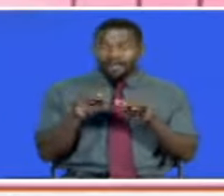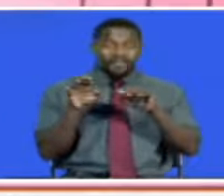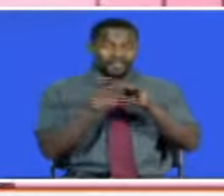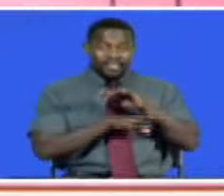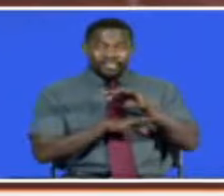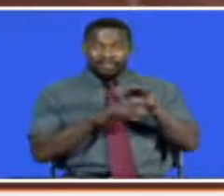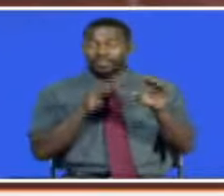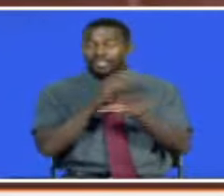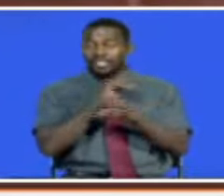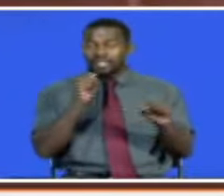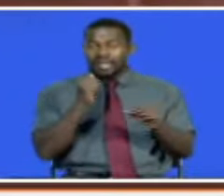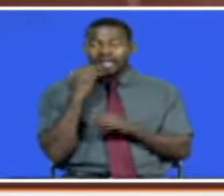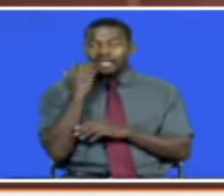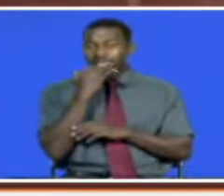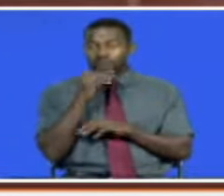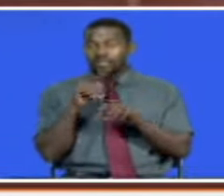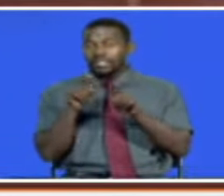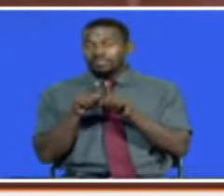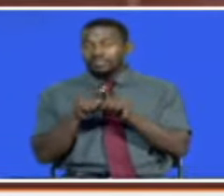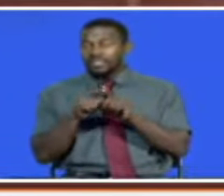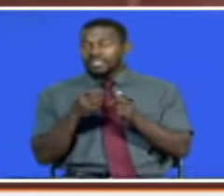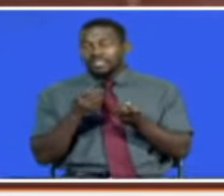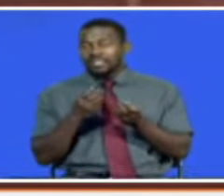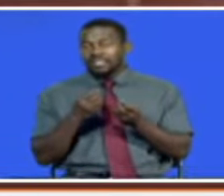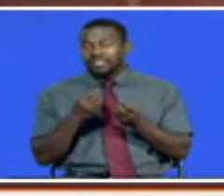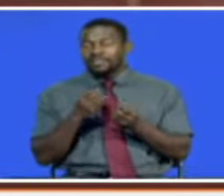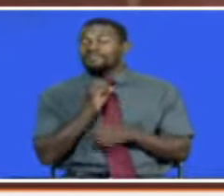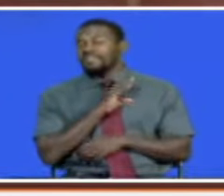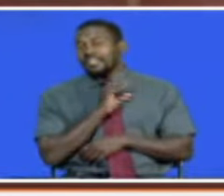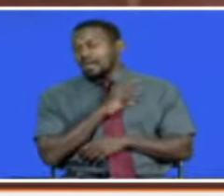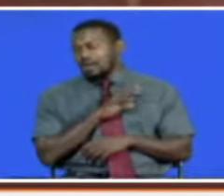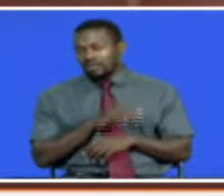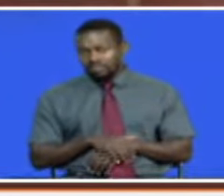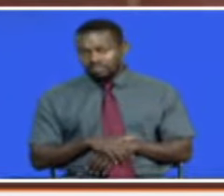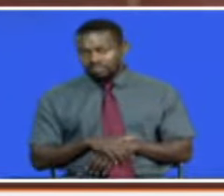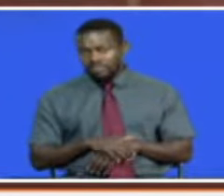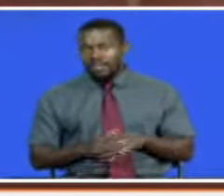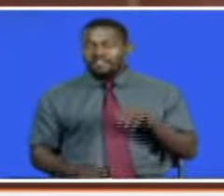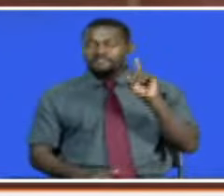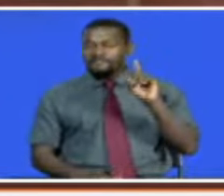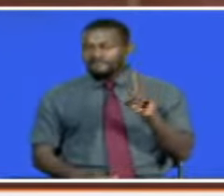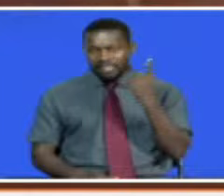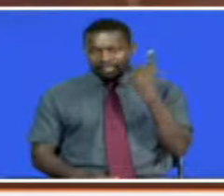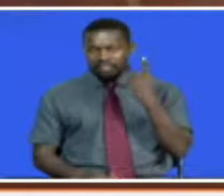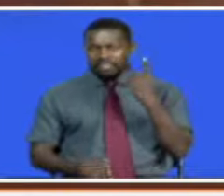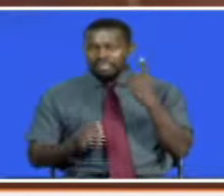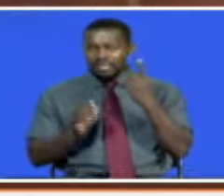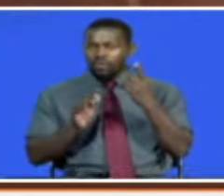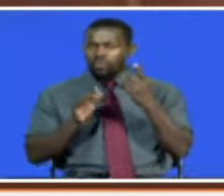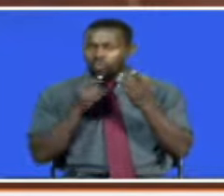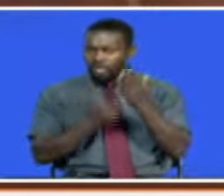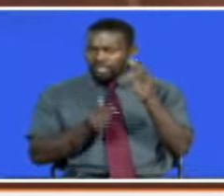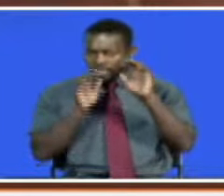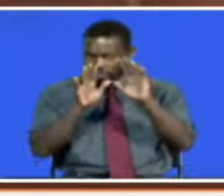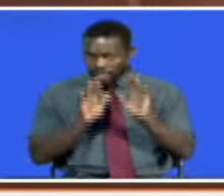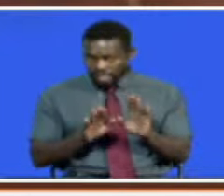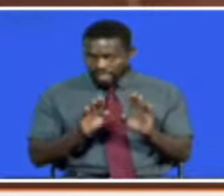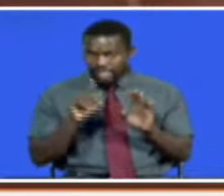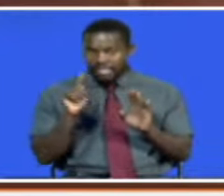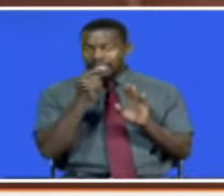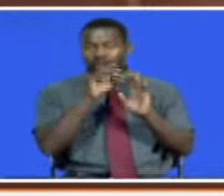Rigathi Gachagua. First and foremost, the Kenya Constitution. Number